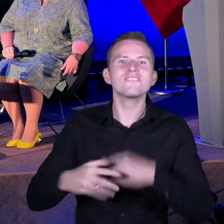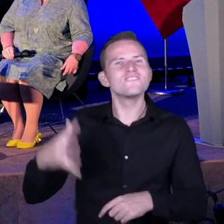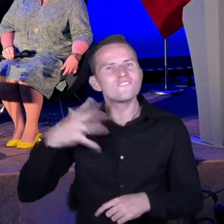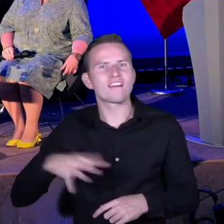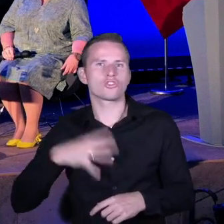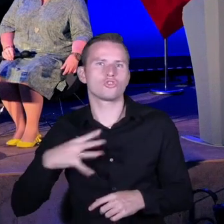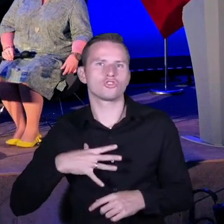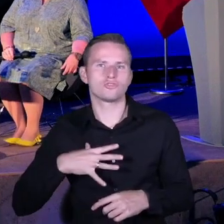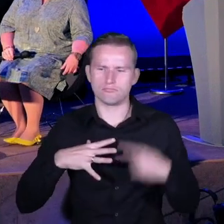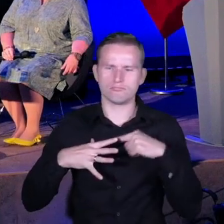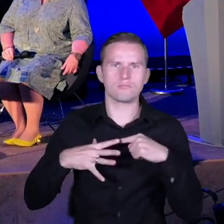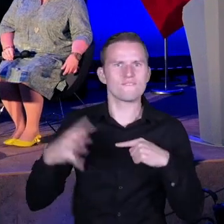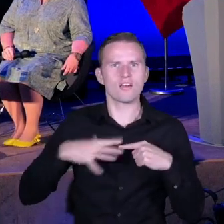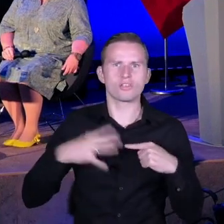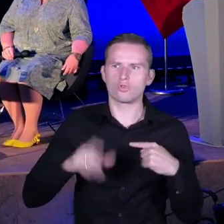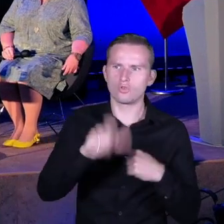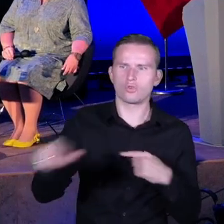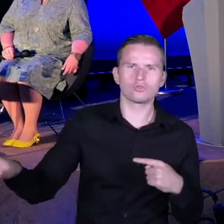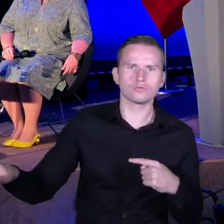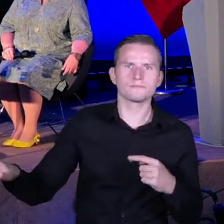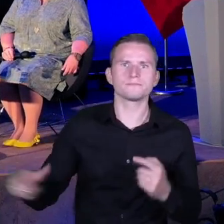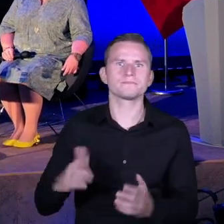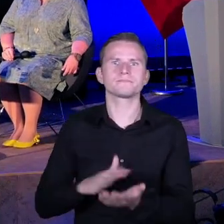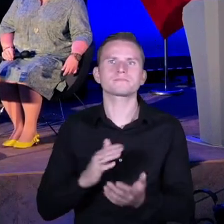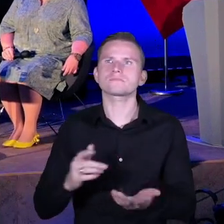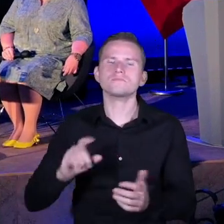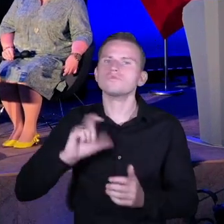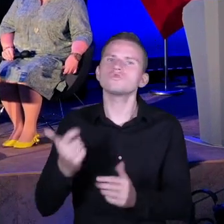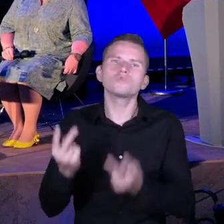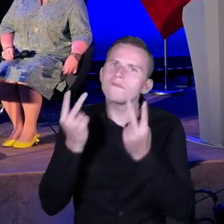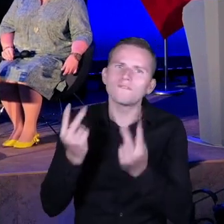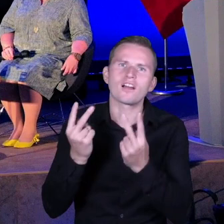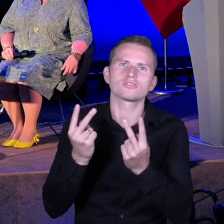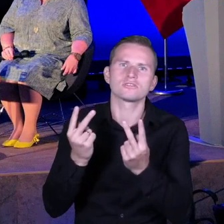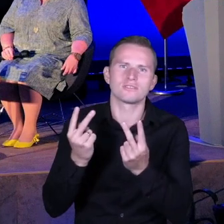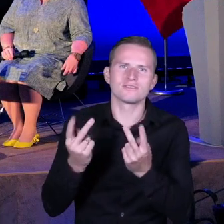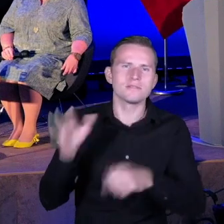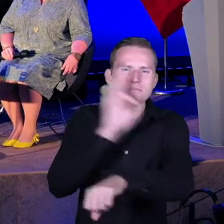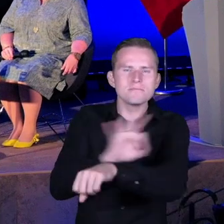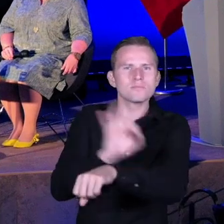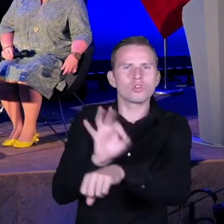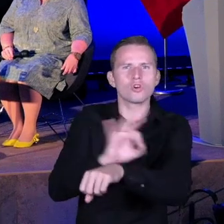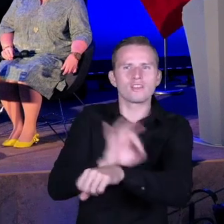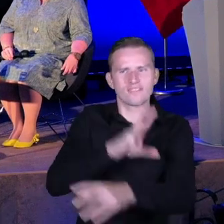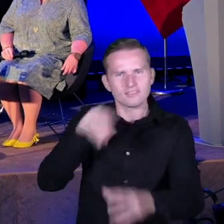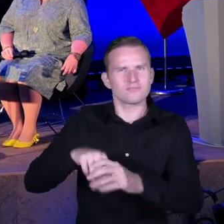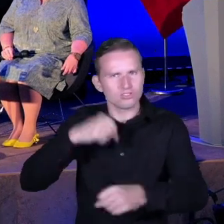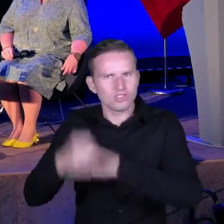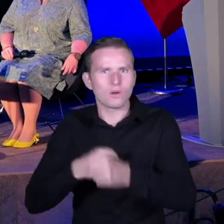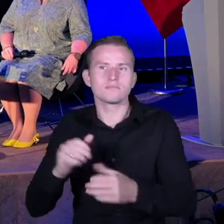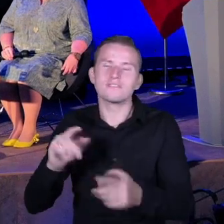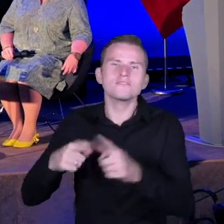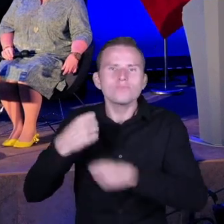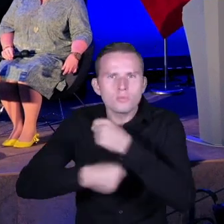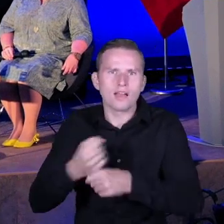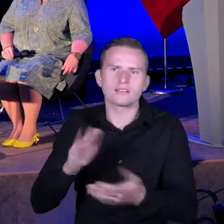Małgorzata mówiła wtedy, kiedy mówiliśmy o tym, co jest dla nas ważne w prowadzeniu tego projektu. Cieszę się, że to tak się przekłada, znaczy i o współpracy, i o zaufaniu, i o tej